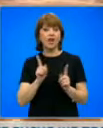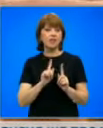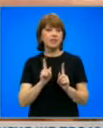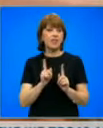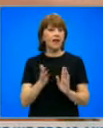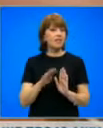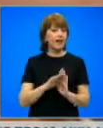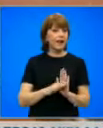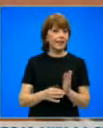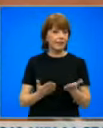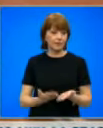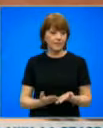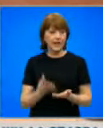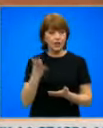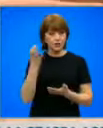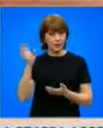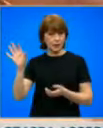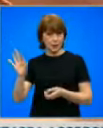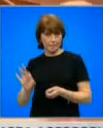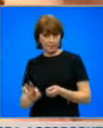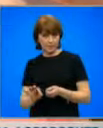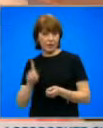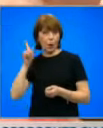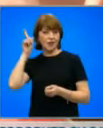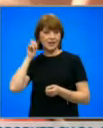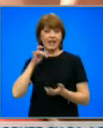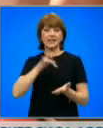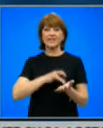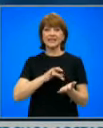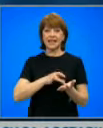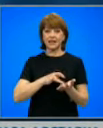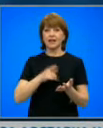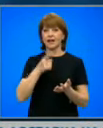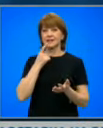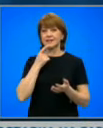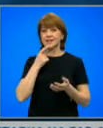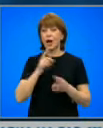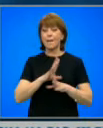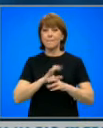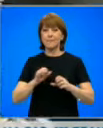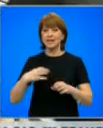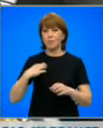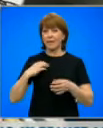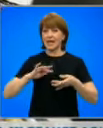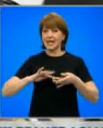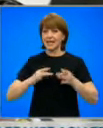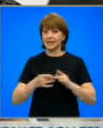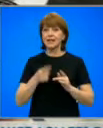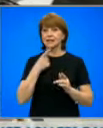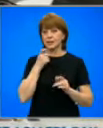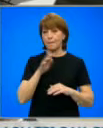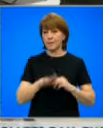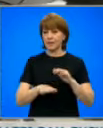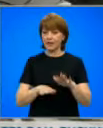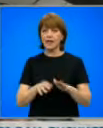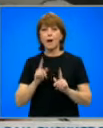През последната година около 40% от постъпилите сигнали в Центъра за безопасен интернет са за престъпления от този тип. Има ясни